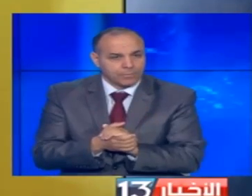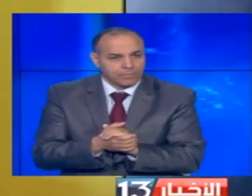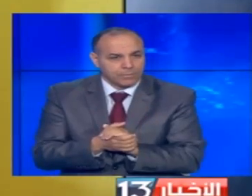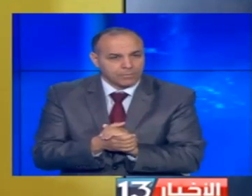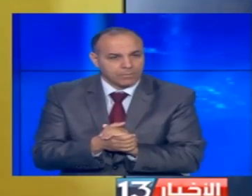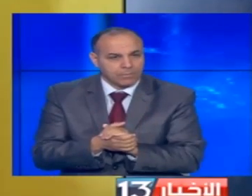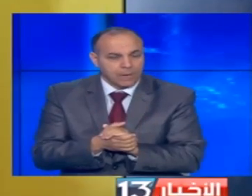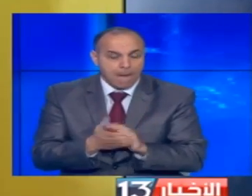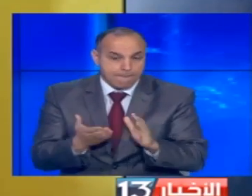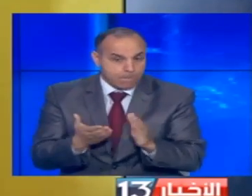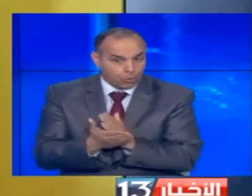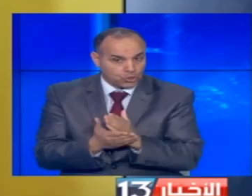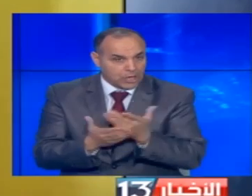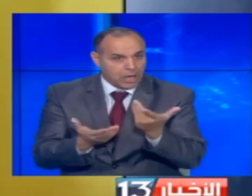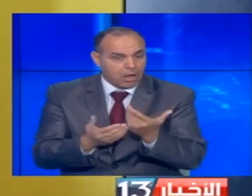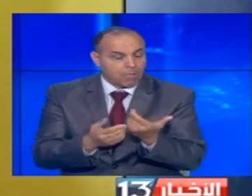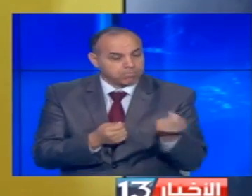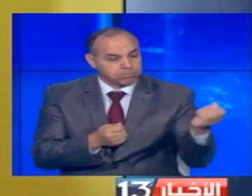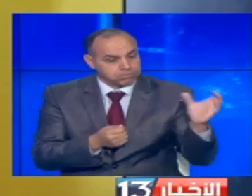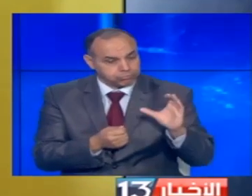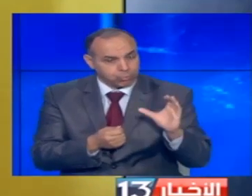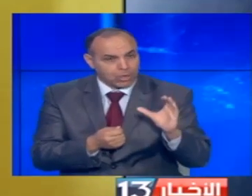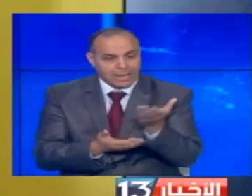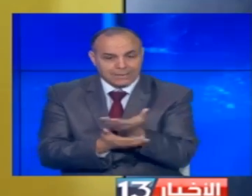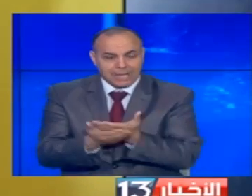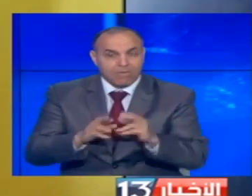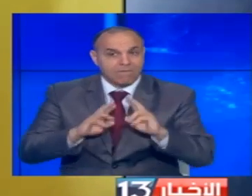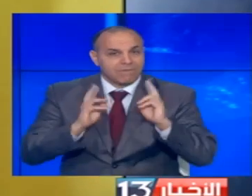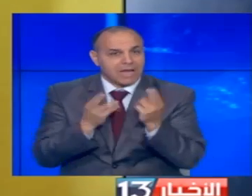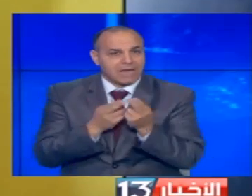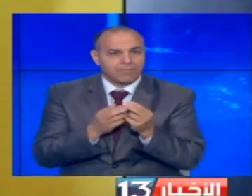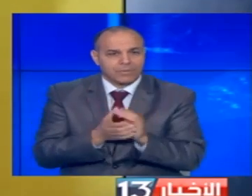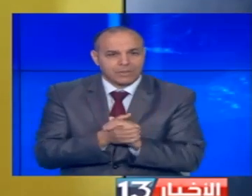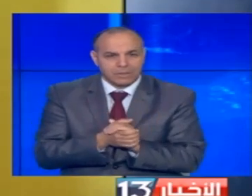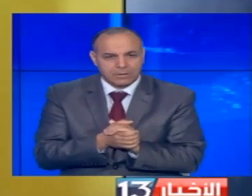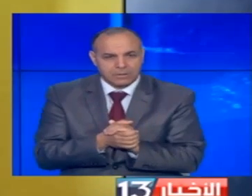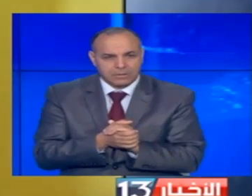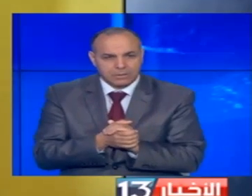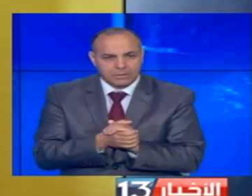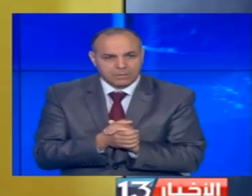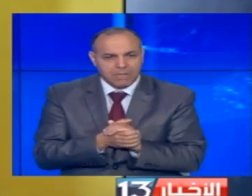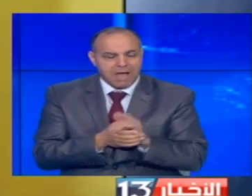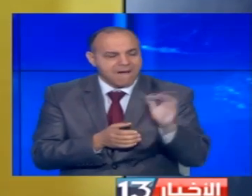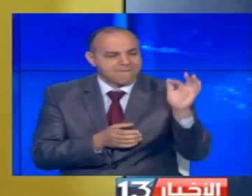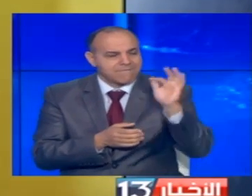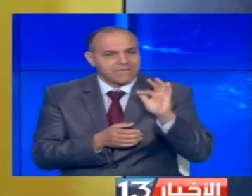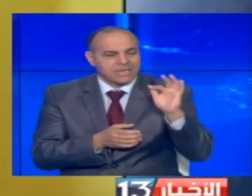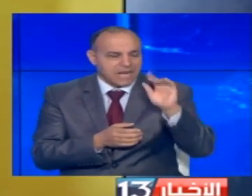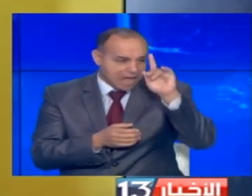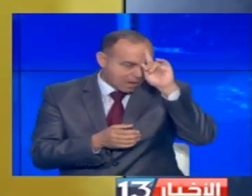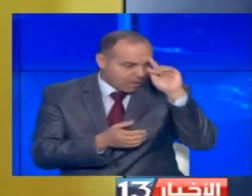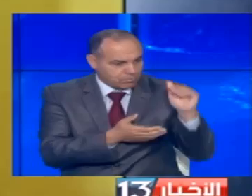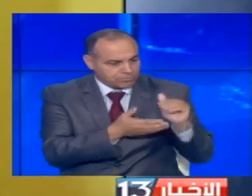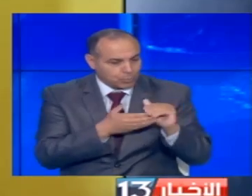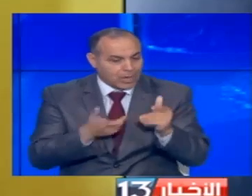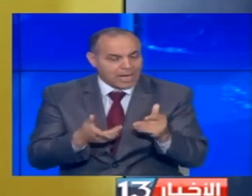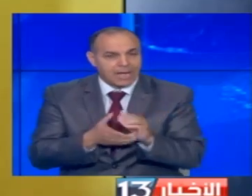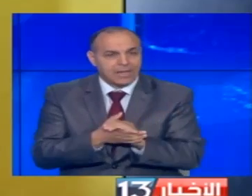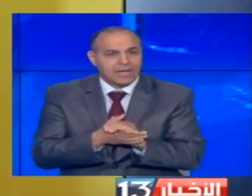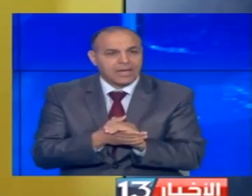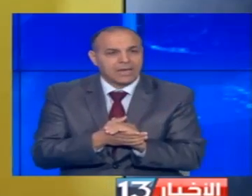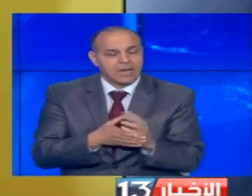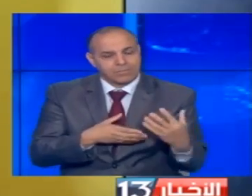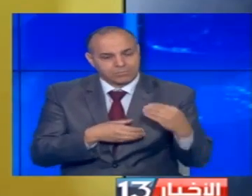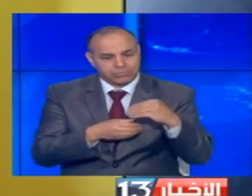قامت بمشروع ممول في اطار التعاون الدولي مع الدرال الالمانيه للتاقلم